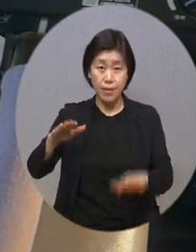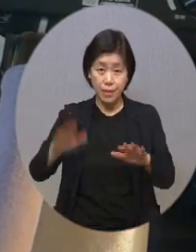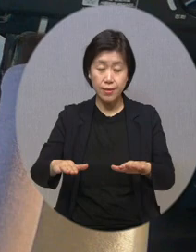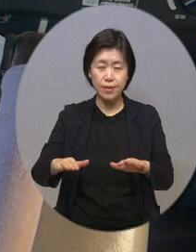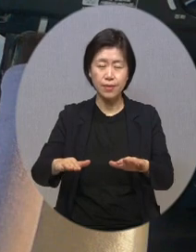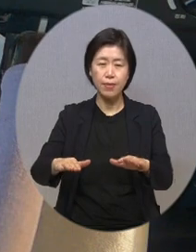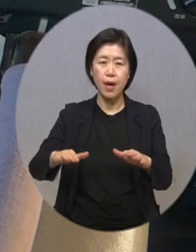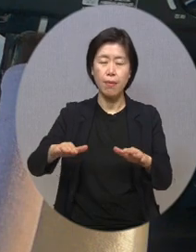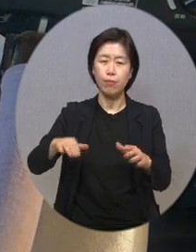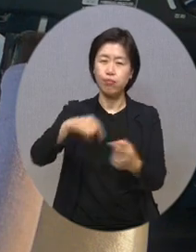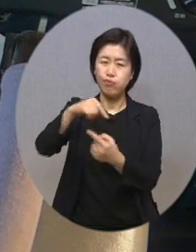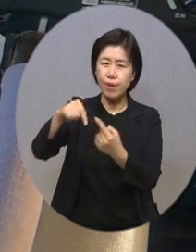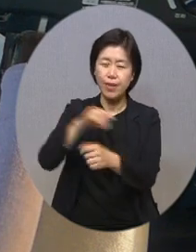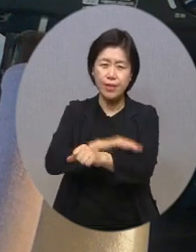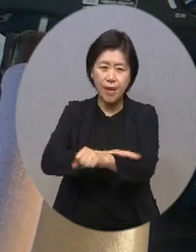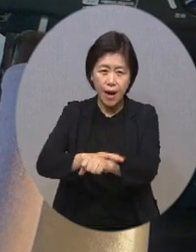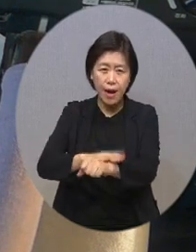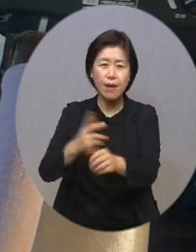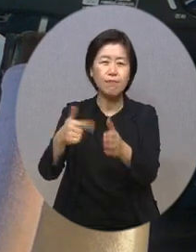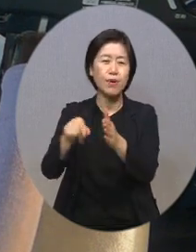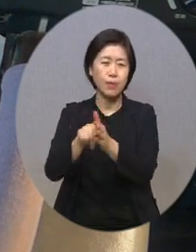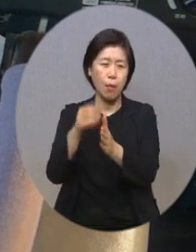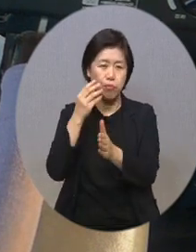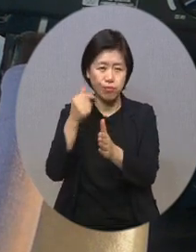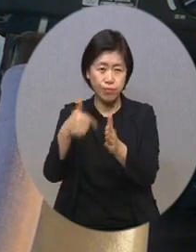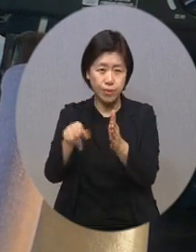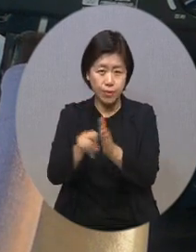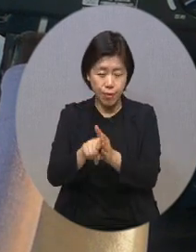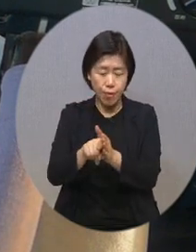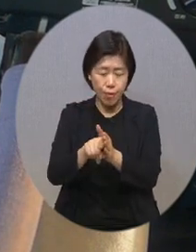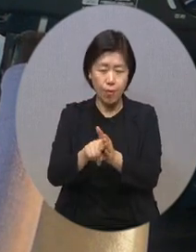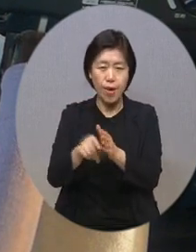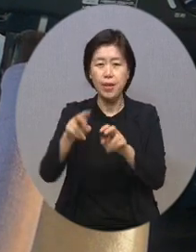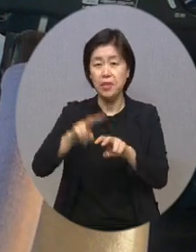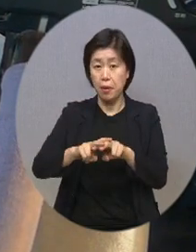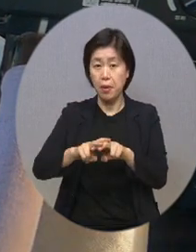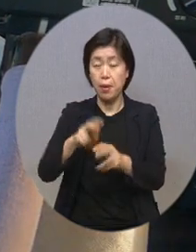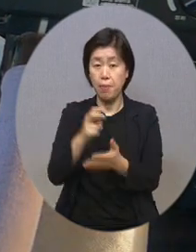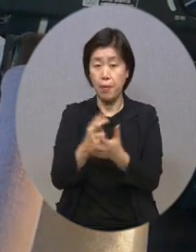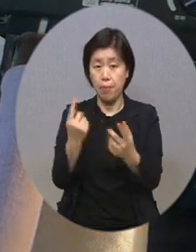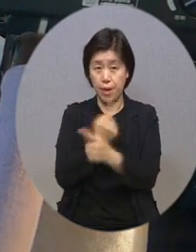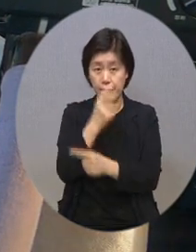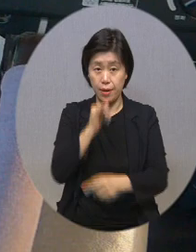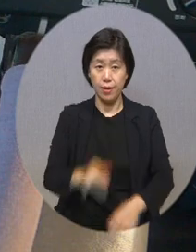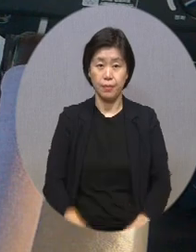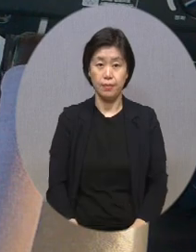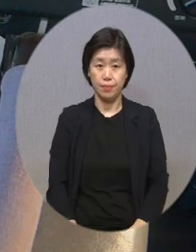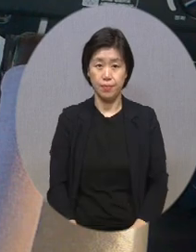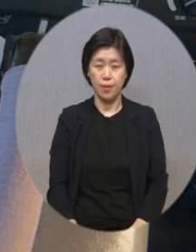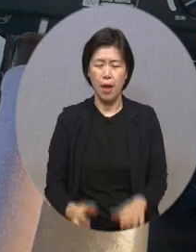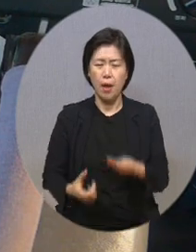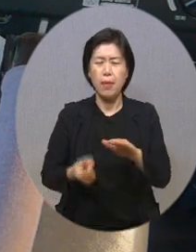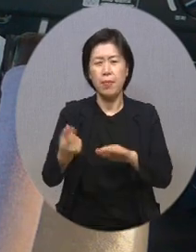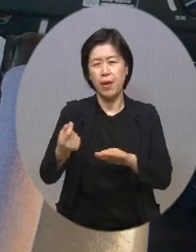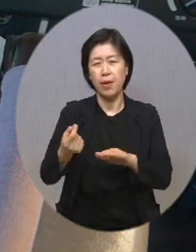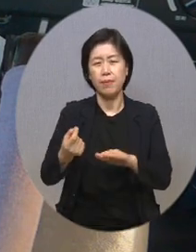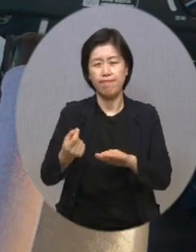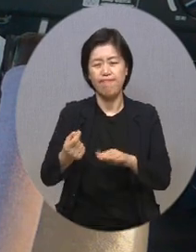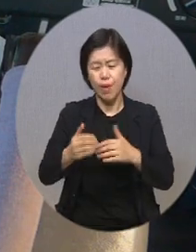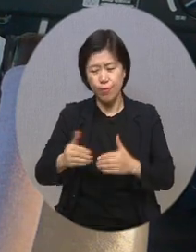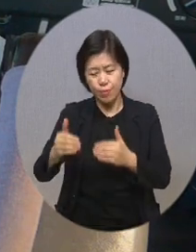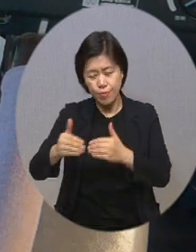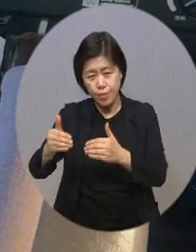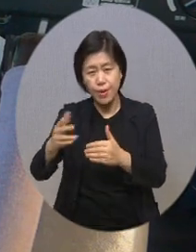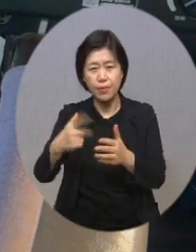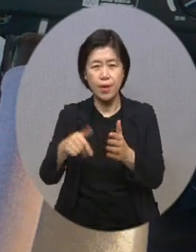진행을 원활하게 하기 위해서 그때서부터 이제 타게끔 규정이 들어갔고요. 아무래도 빠른 경기 운영을 위해서